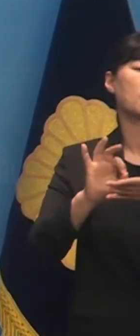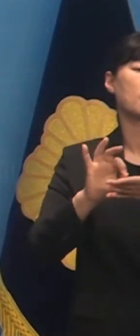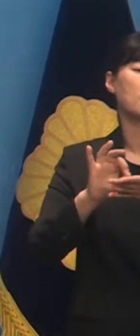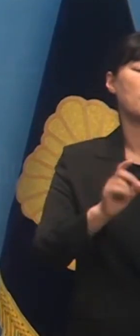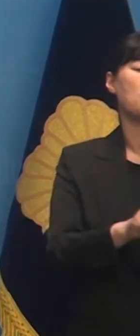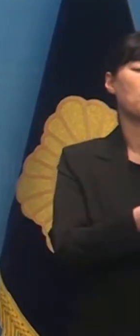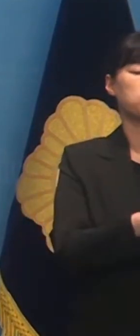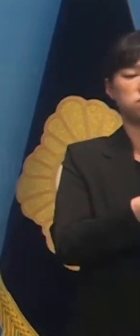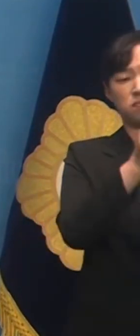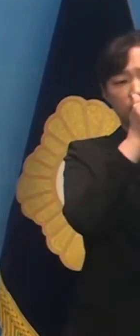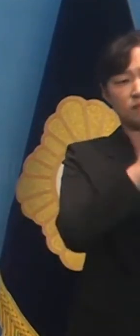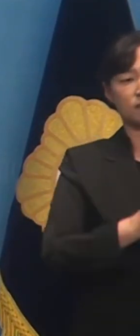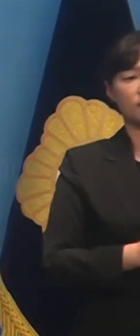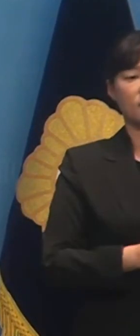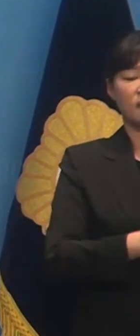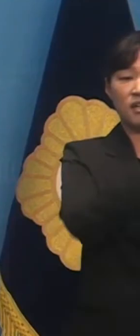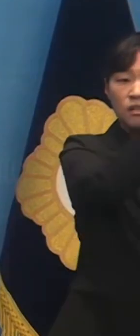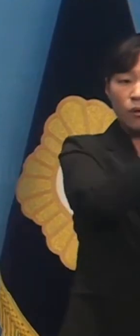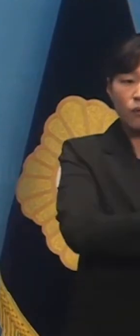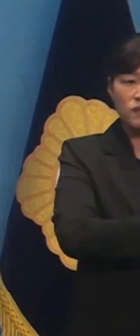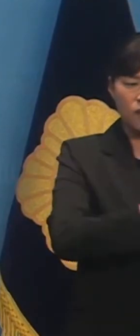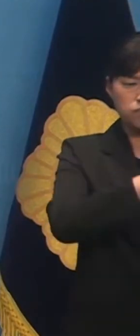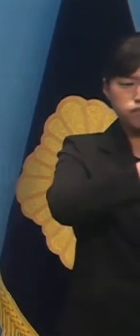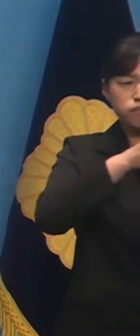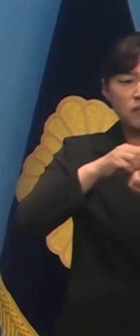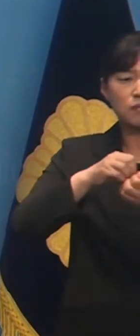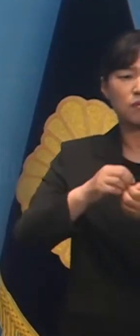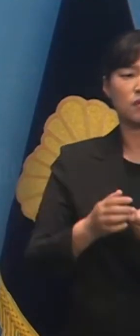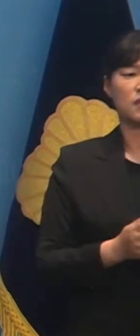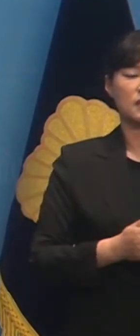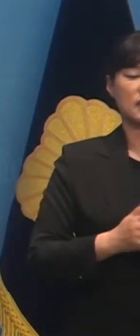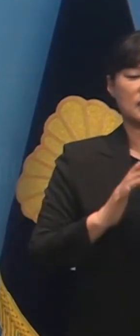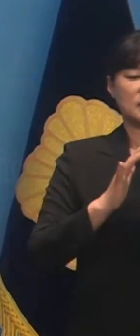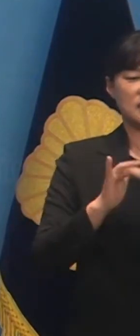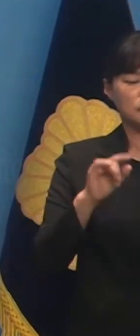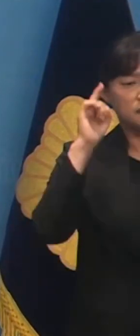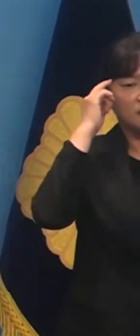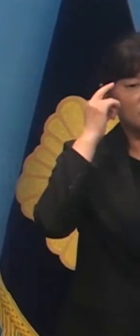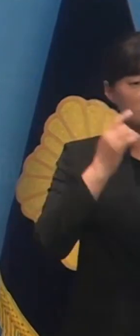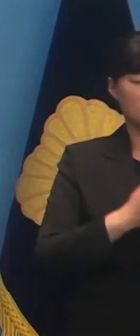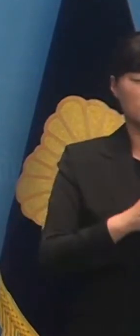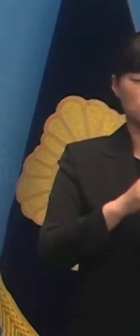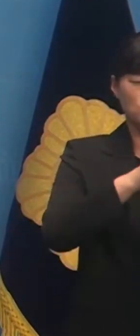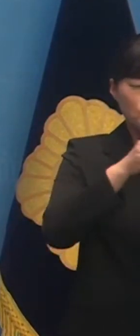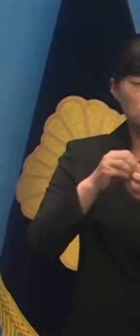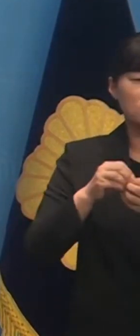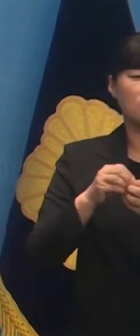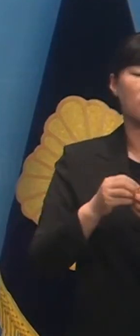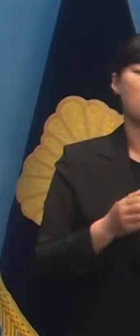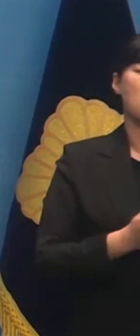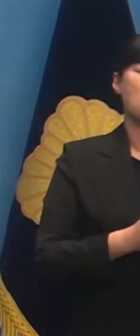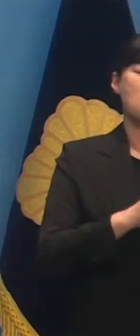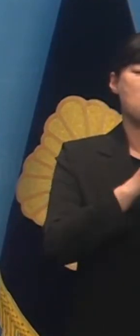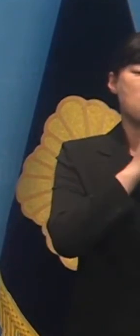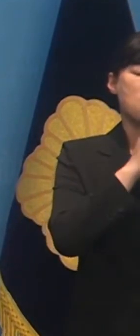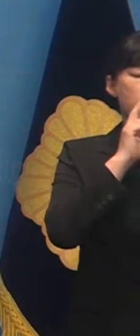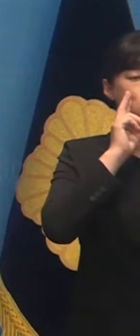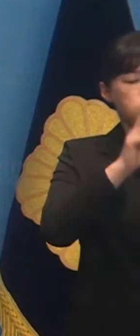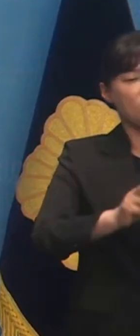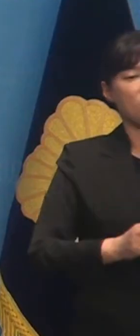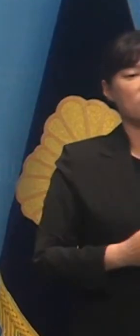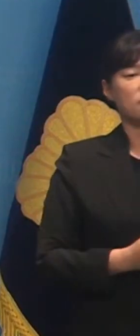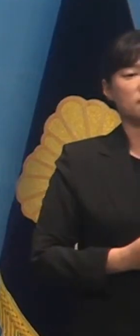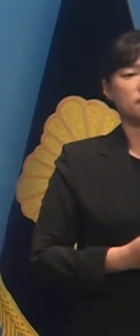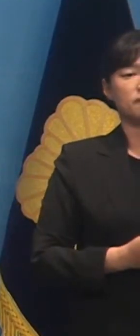보도가 나왔습니다. 역사 왜곡, 여론 조작의 마수가 대체 어디까지 뻗쳐 있는